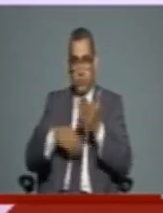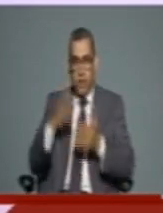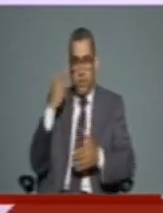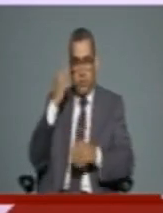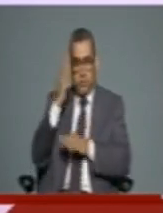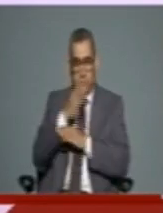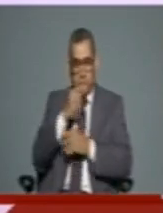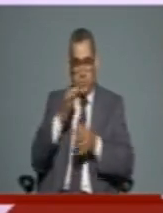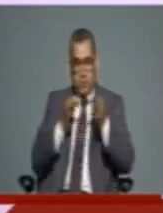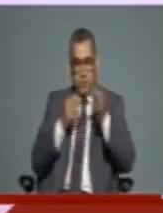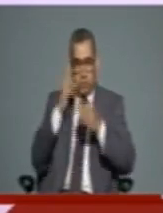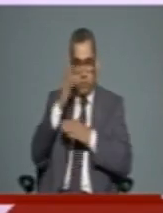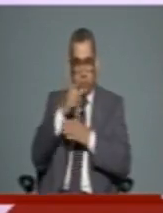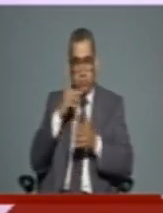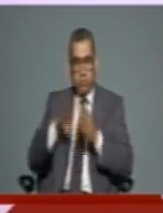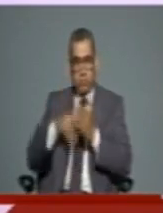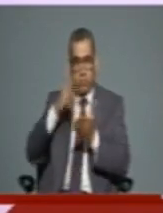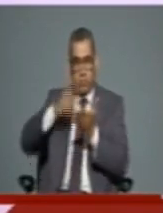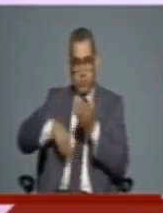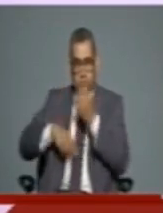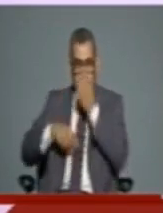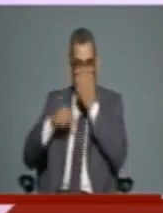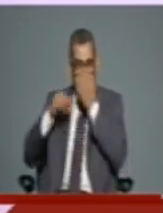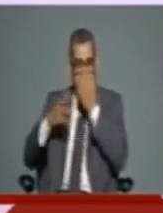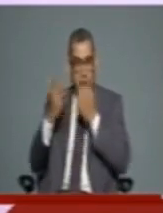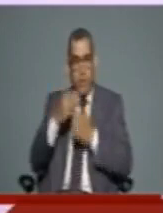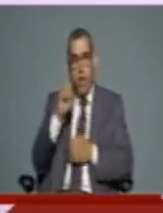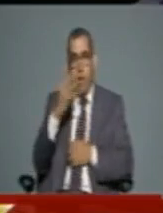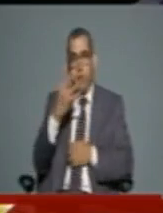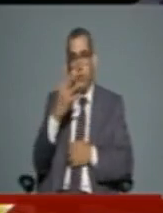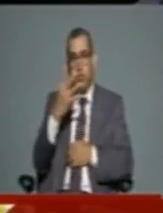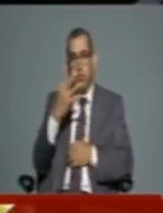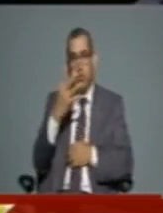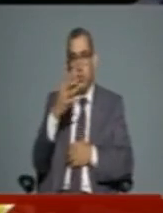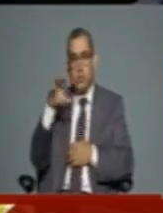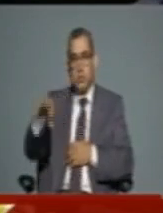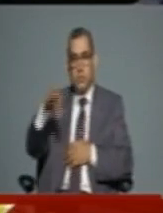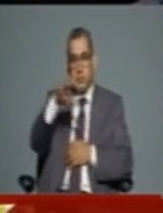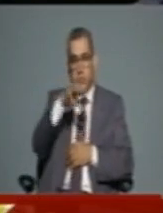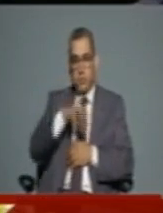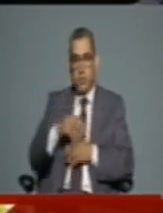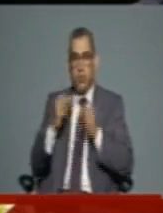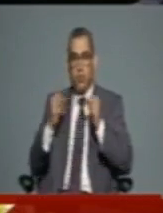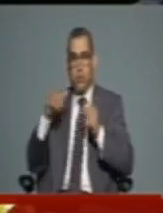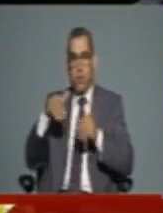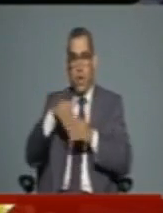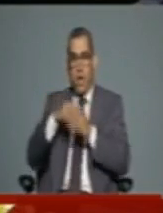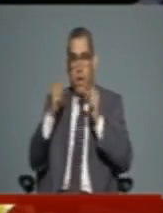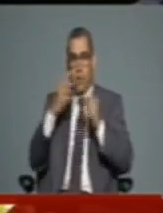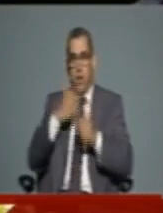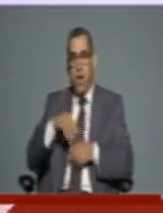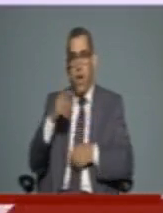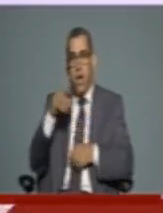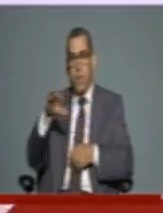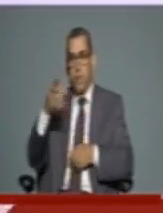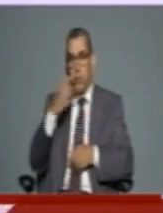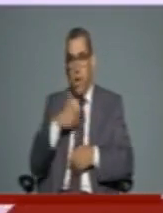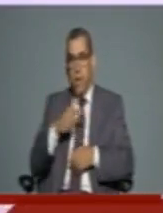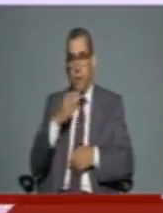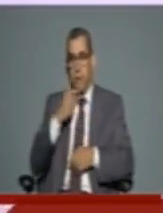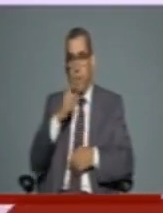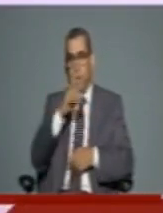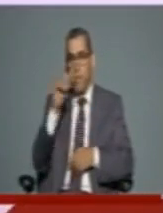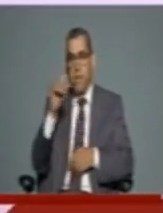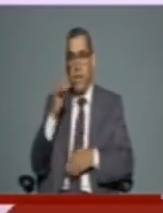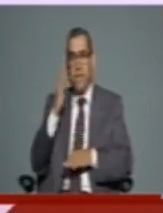الاستراتيجية، النهاردة عندنا 14 منطقة لوجستية. بنتكلم عن منطقة 100 فدان، وبنتكلم